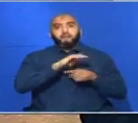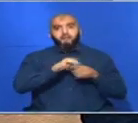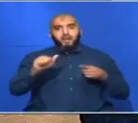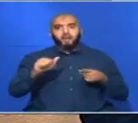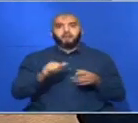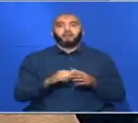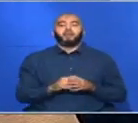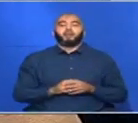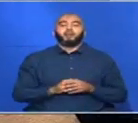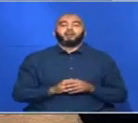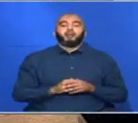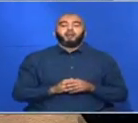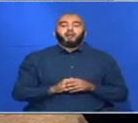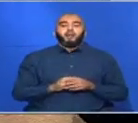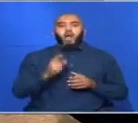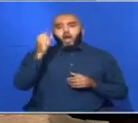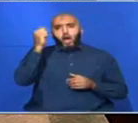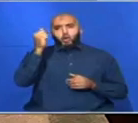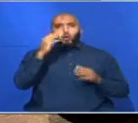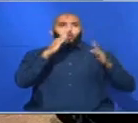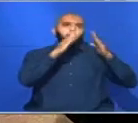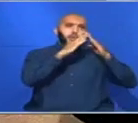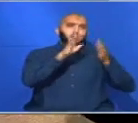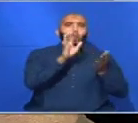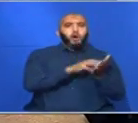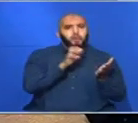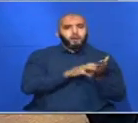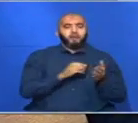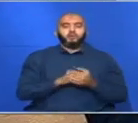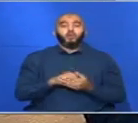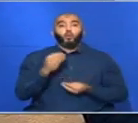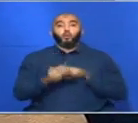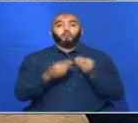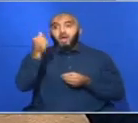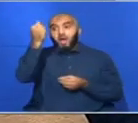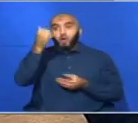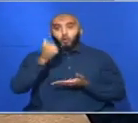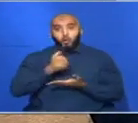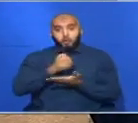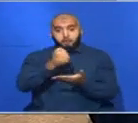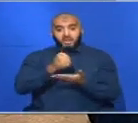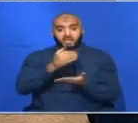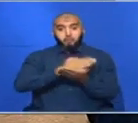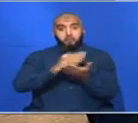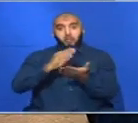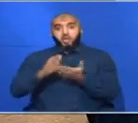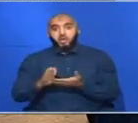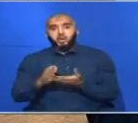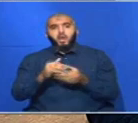فحسب ام يعني العقارات غير المال من حقه الذكوري فحسب دون البنات